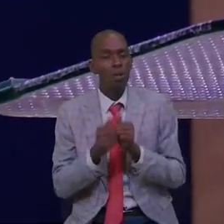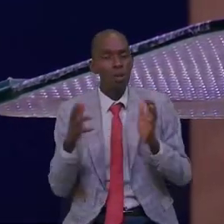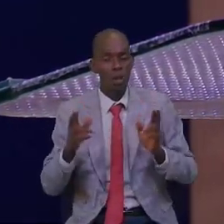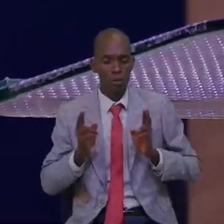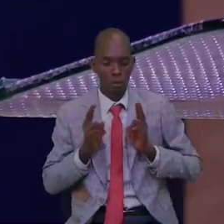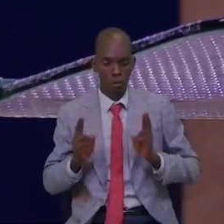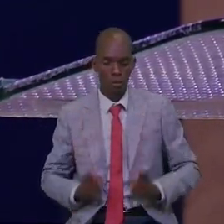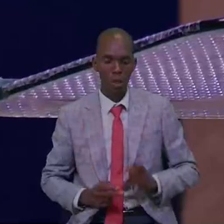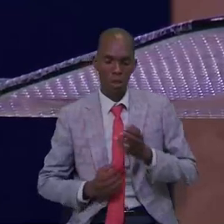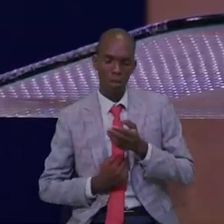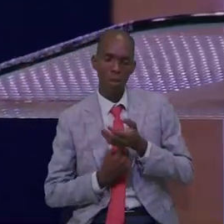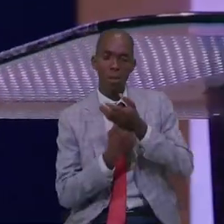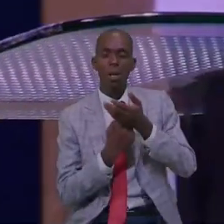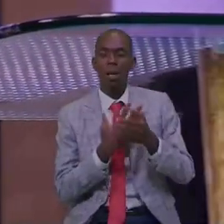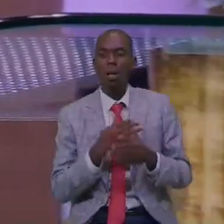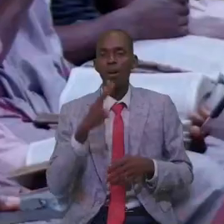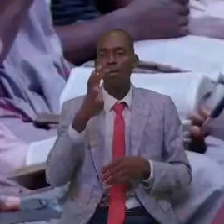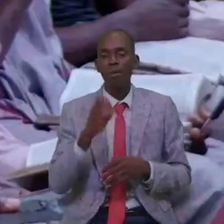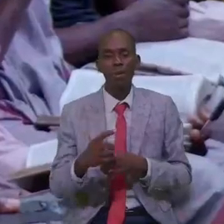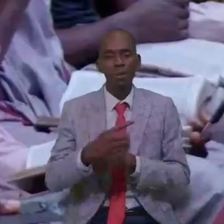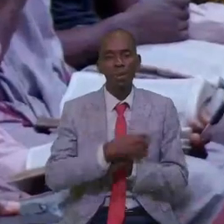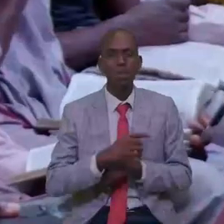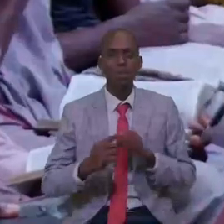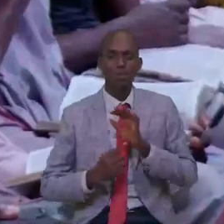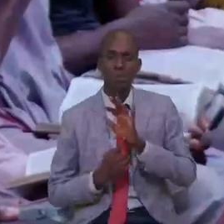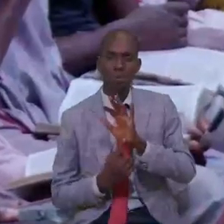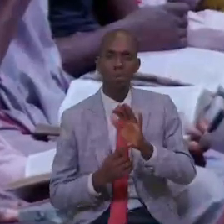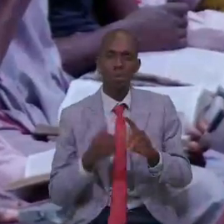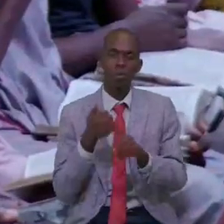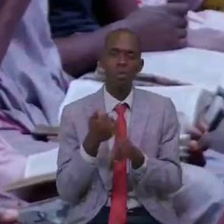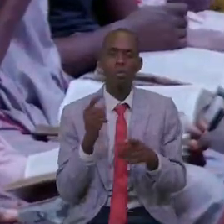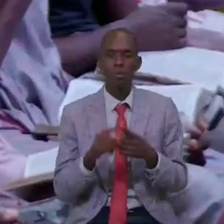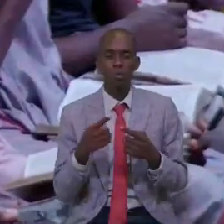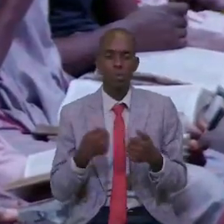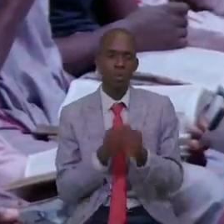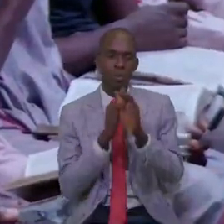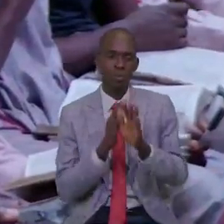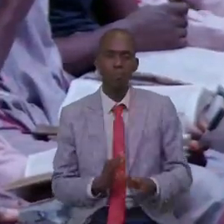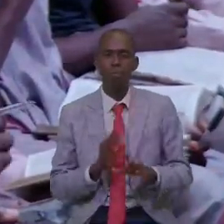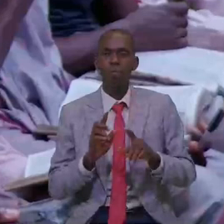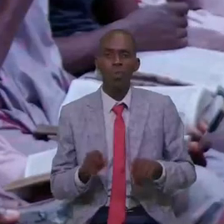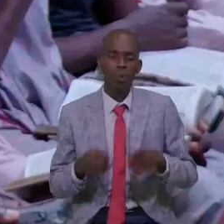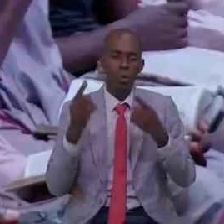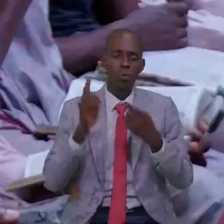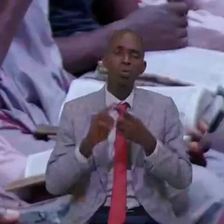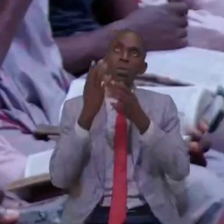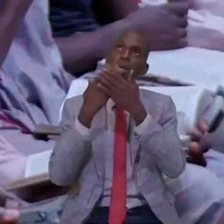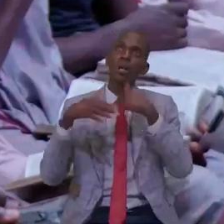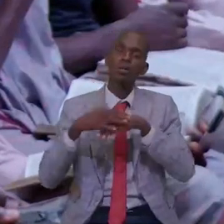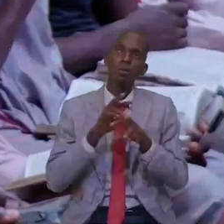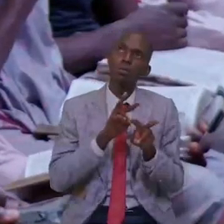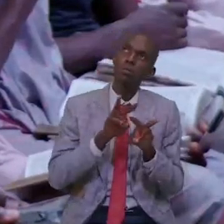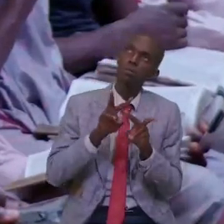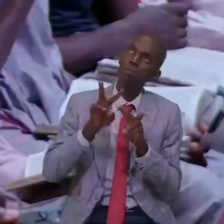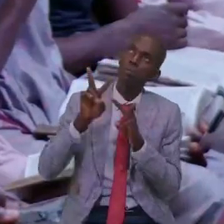secours d'aucun homme. 40 jours, il s'est révélé à ses disciples. Il est monté au ciel, ils l'ont vu. Il